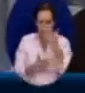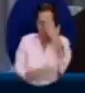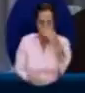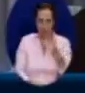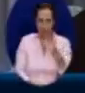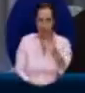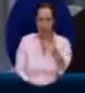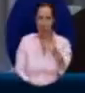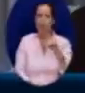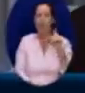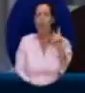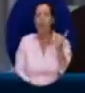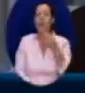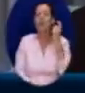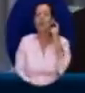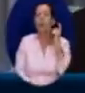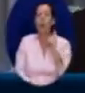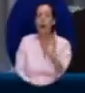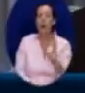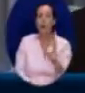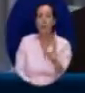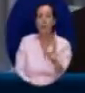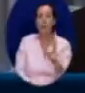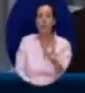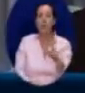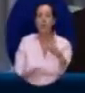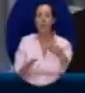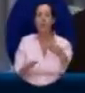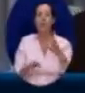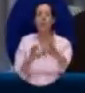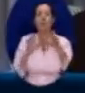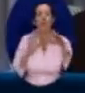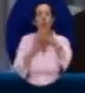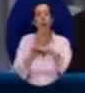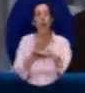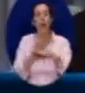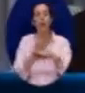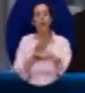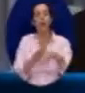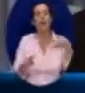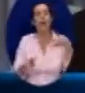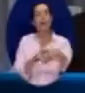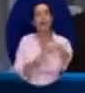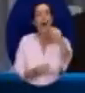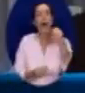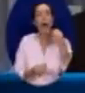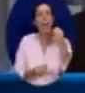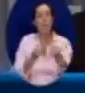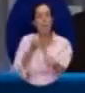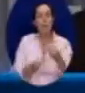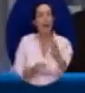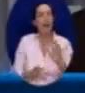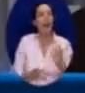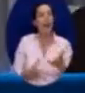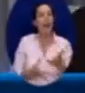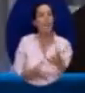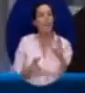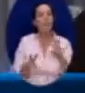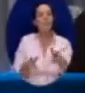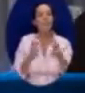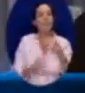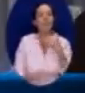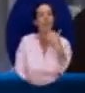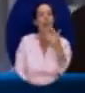לא שאני שמעתי, כולנו שמענו אותם כשיצא החוק למניעת הטרדה מינית, כי משהו בדינמיקה מאוד דומה. ולמה? כי מדובר בניצול לרעה